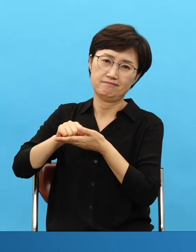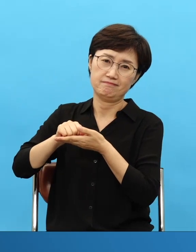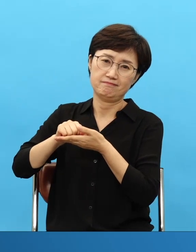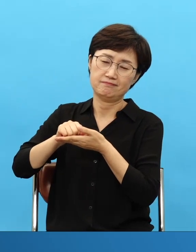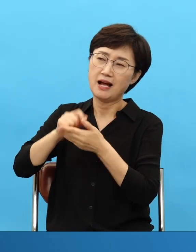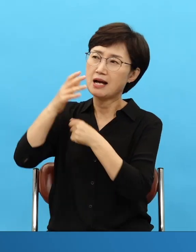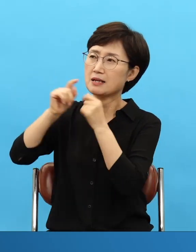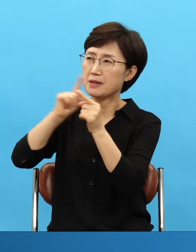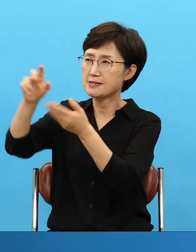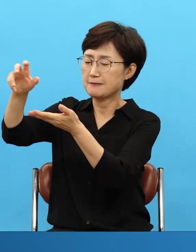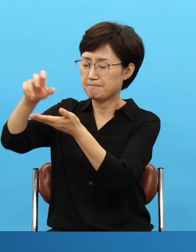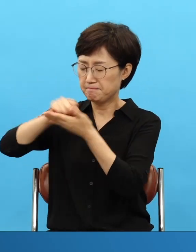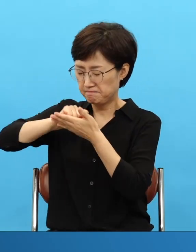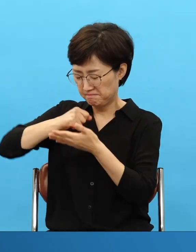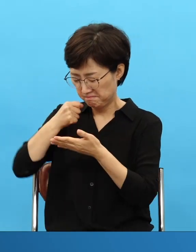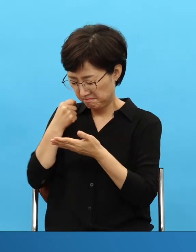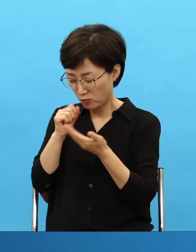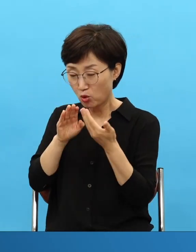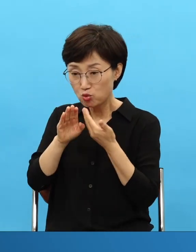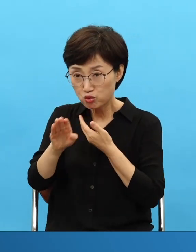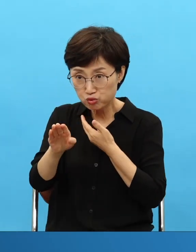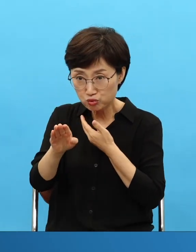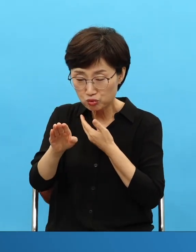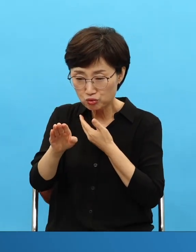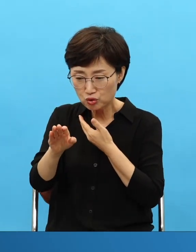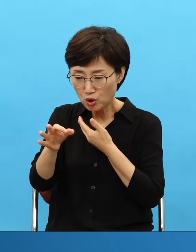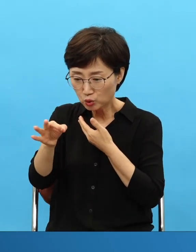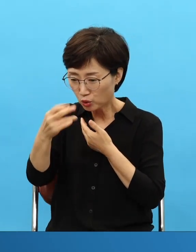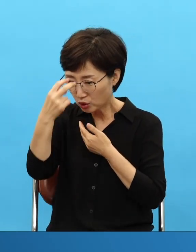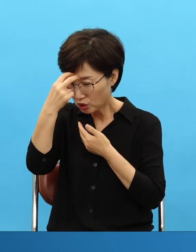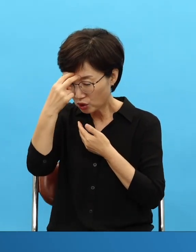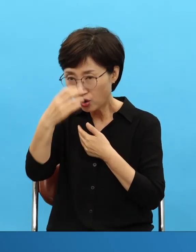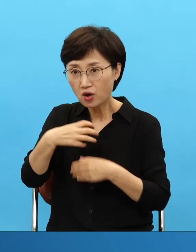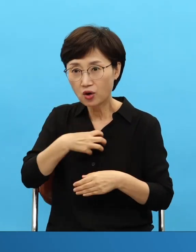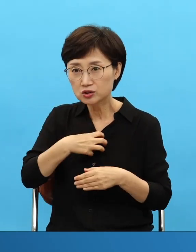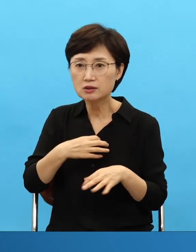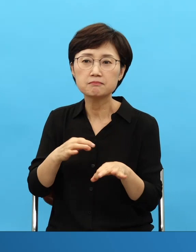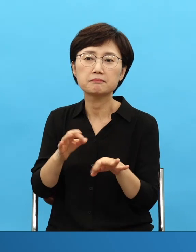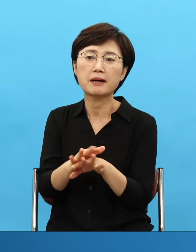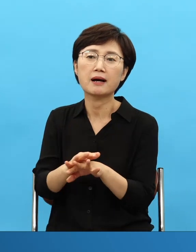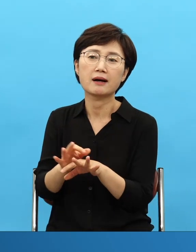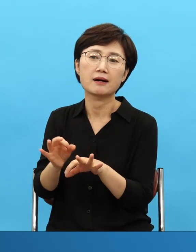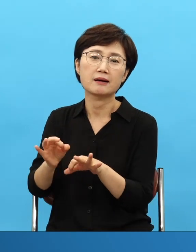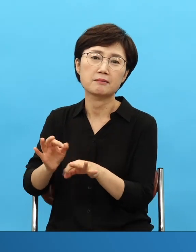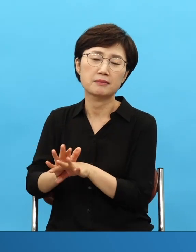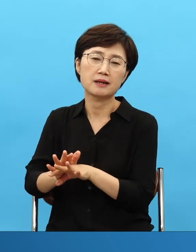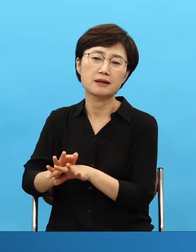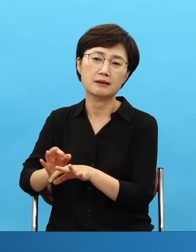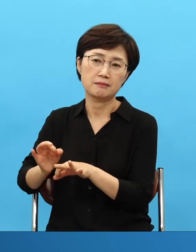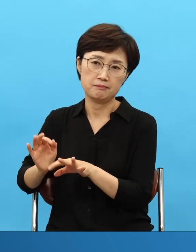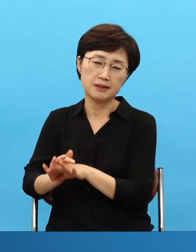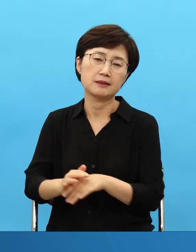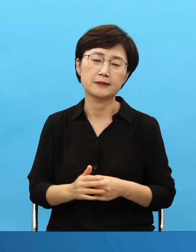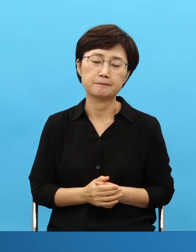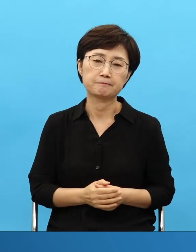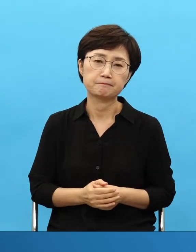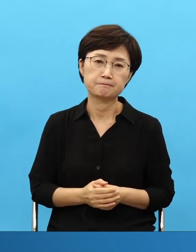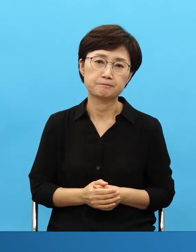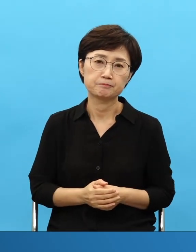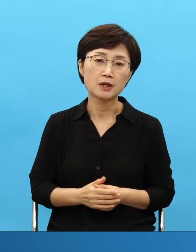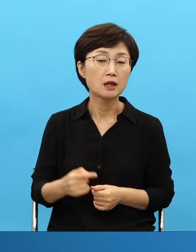그 뒤부터요. And from after that, 가난 데마다 역사가 났어요. I never experienced economic hardships or troubles. Wherever I went, the works arose. 제가